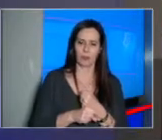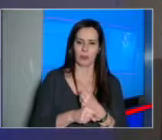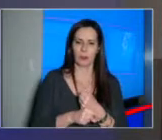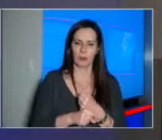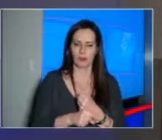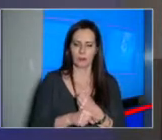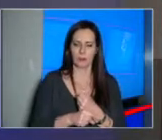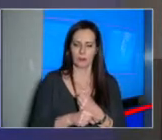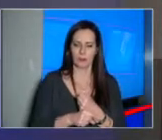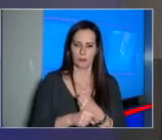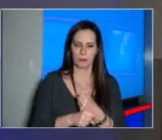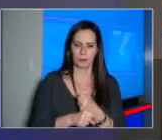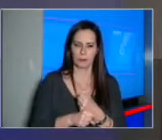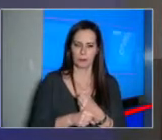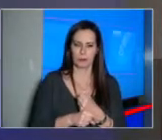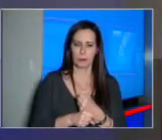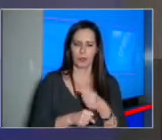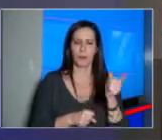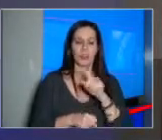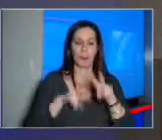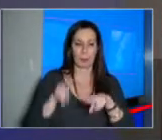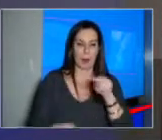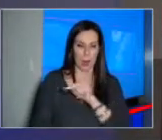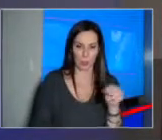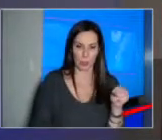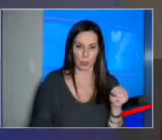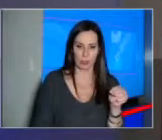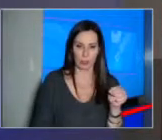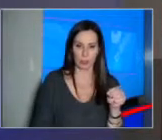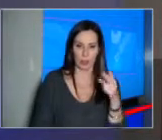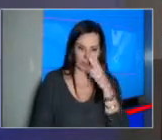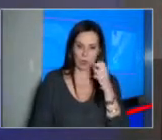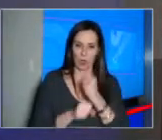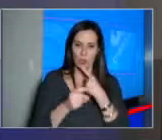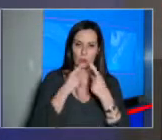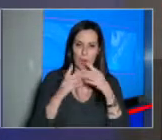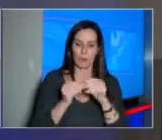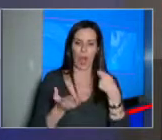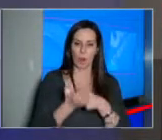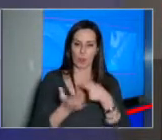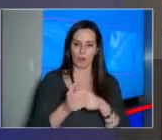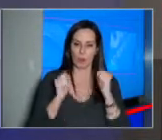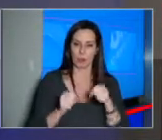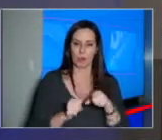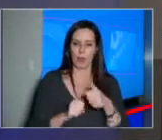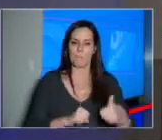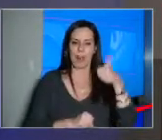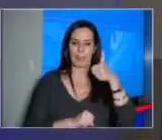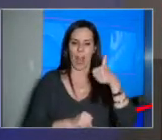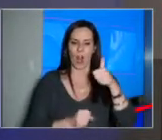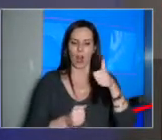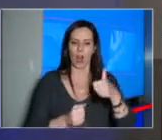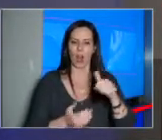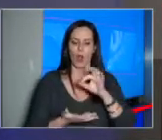שלוקח את הסוגיה הזאת לידיו ומנסה לנהל את המסע ומתן עם משרד האוצר והביטוח הלאומי, זה מנכ"ל משרד ראש